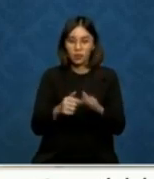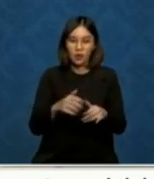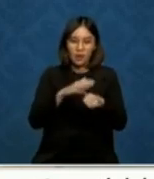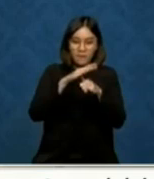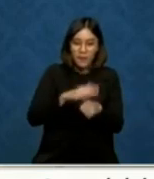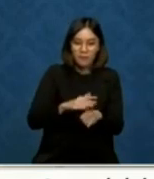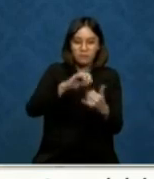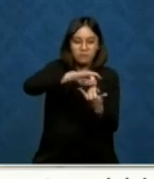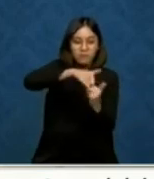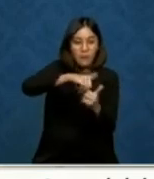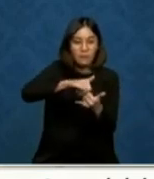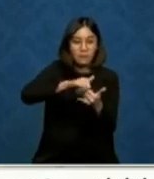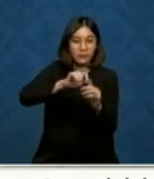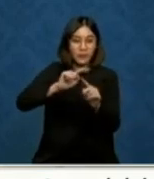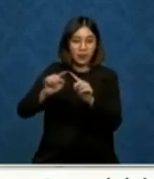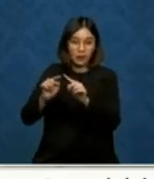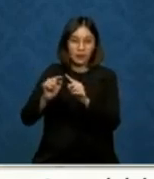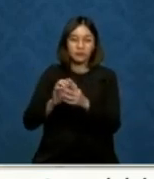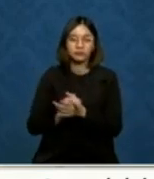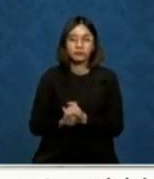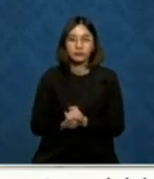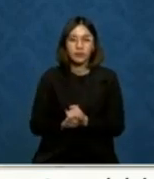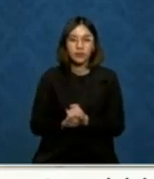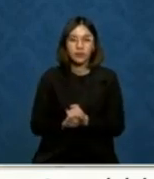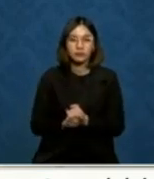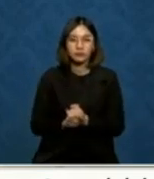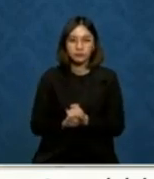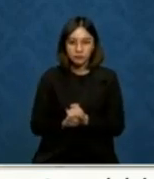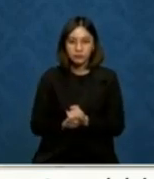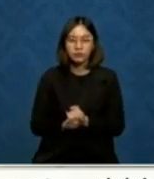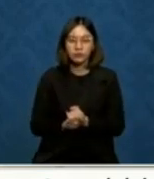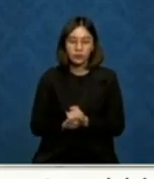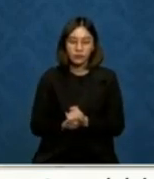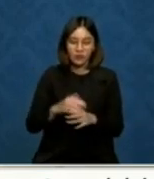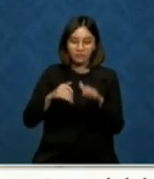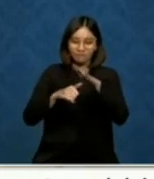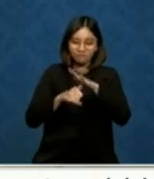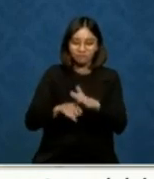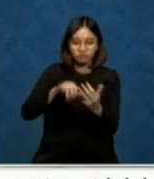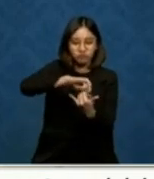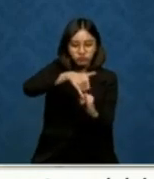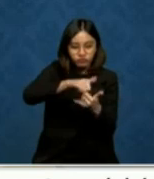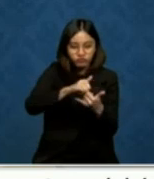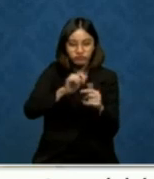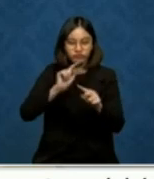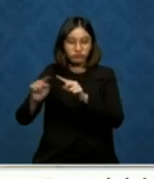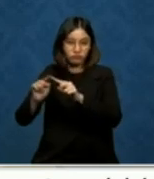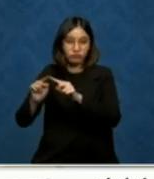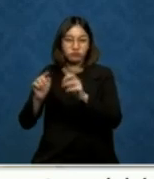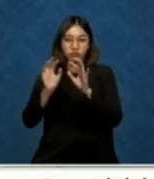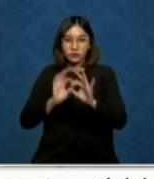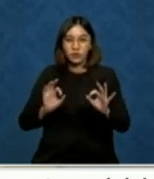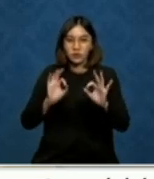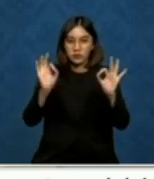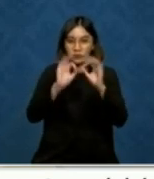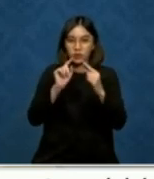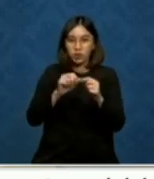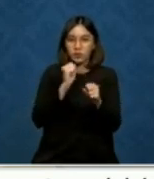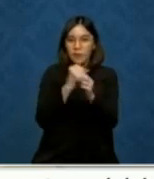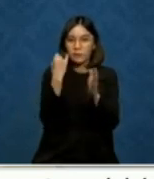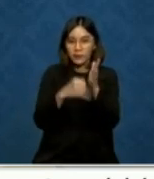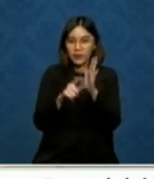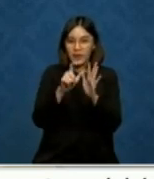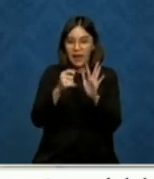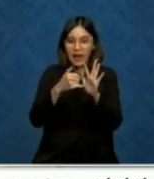พศการคุกคามทางเพศเนี่ยหรือ sexual harassment เนี่ยมันเป็นเรื่องที่ควรจะต้องเป็นการกระทำความผิดทางอาญ